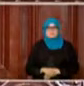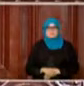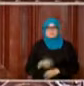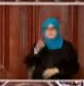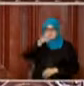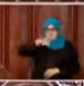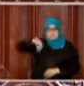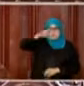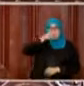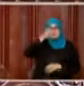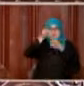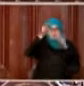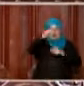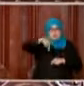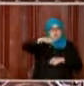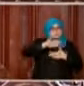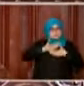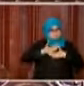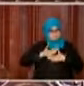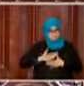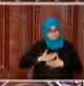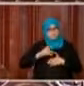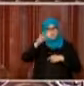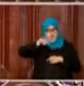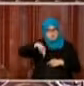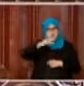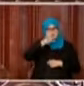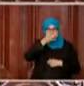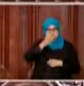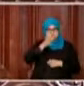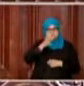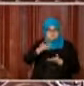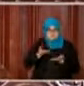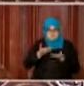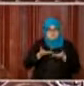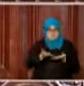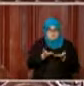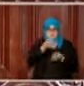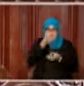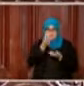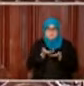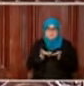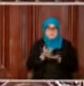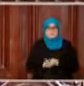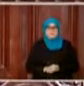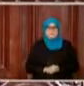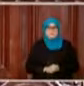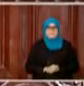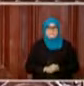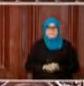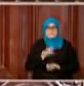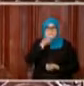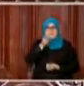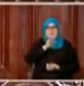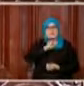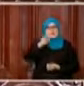ولتطمئن القلوب أيضا في هذا السياق أنه لا مجال